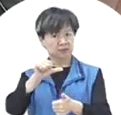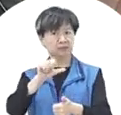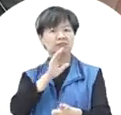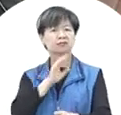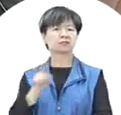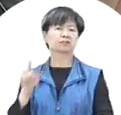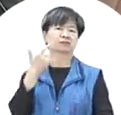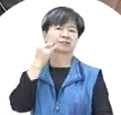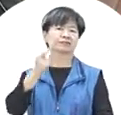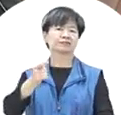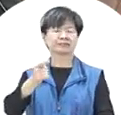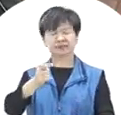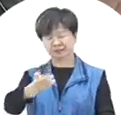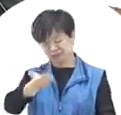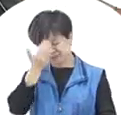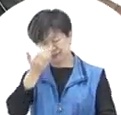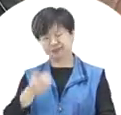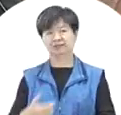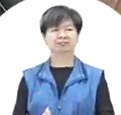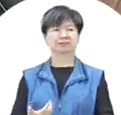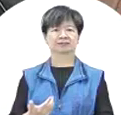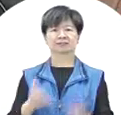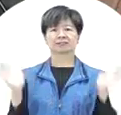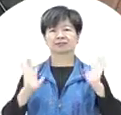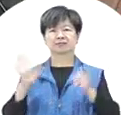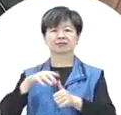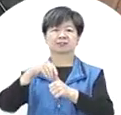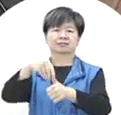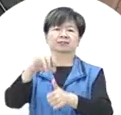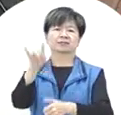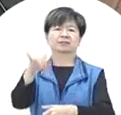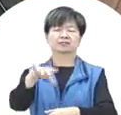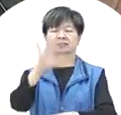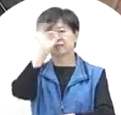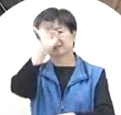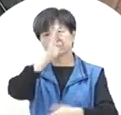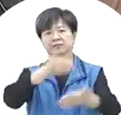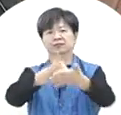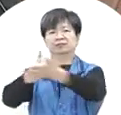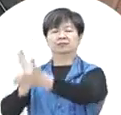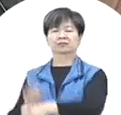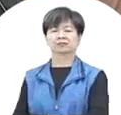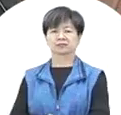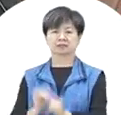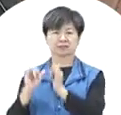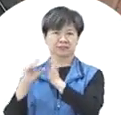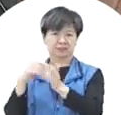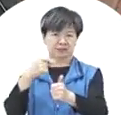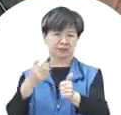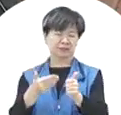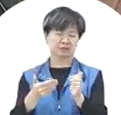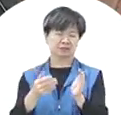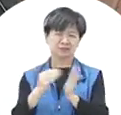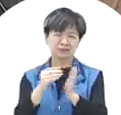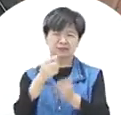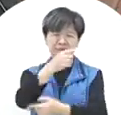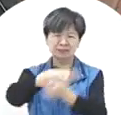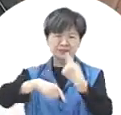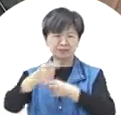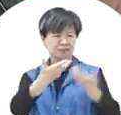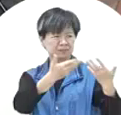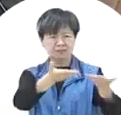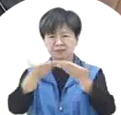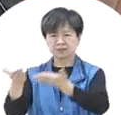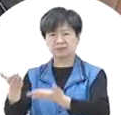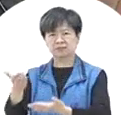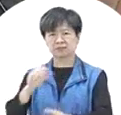找不到地方，我的小孩要去哪里？因为我们的社会局、我们的教育局根本没有转托或者是转学